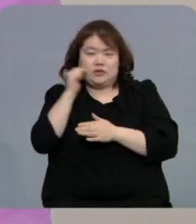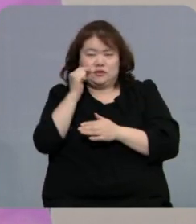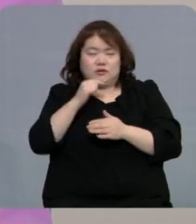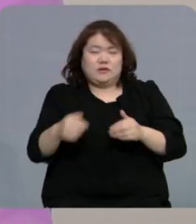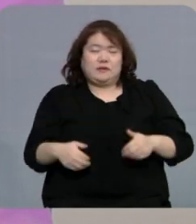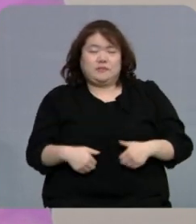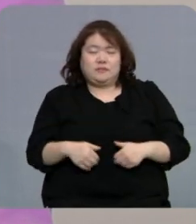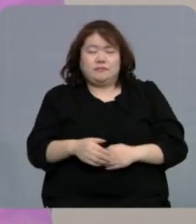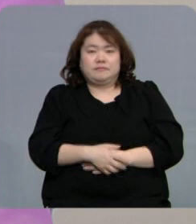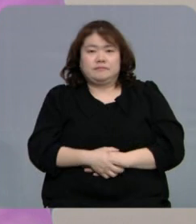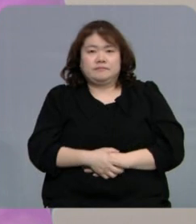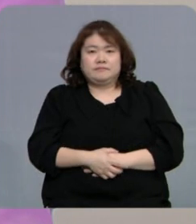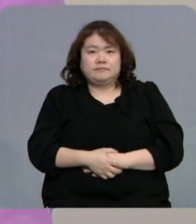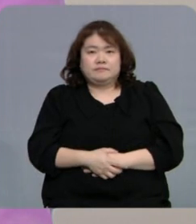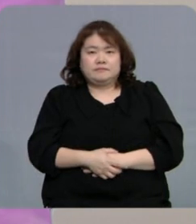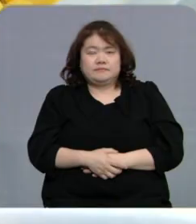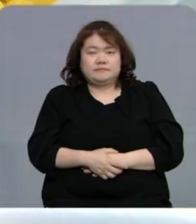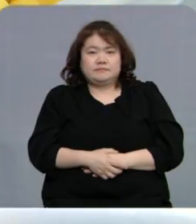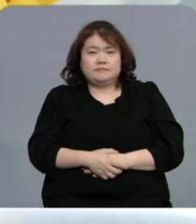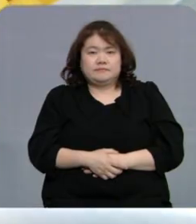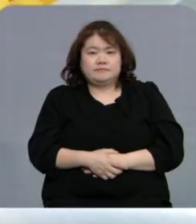서승신 기자입니다.